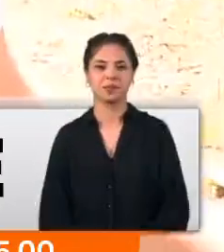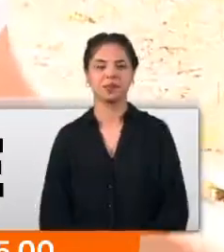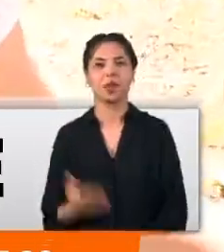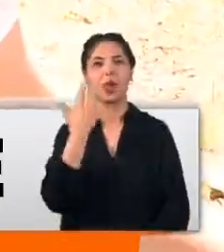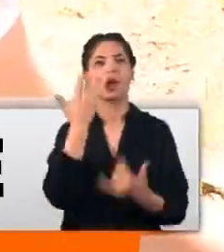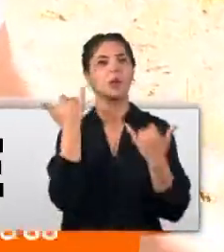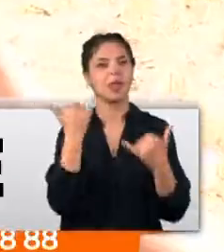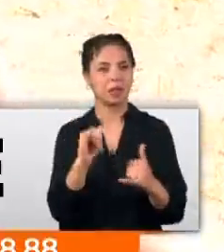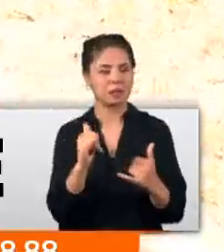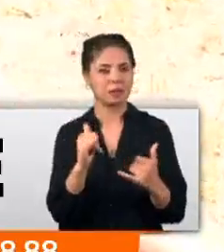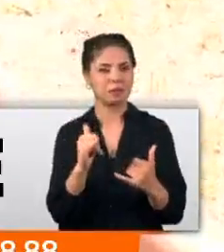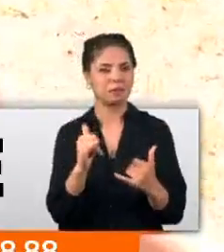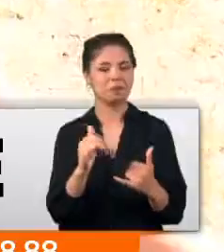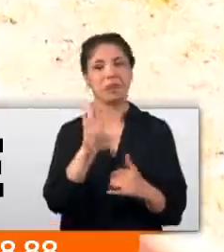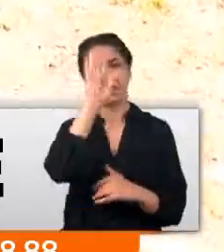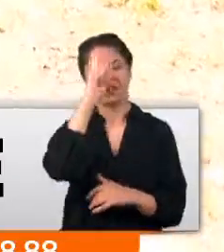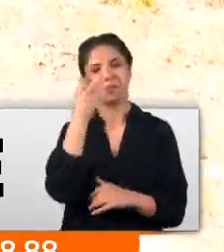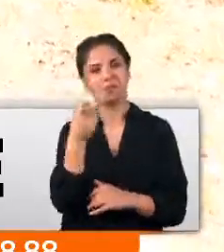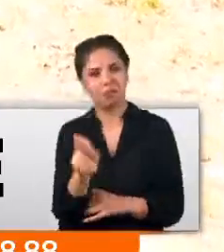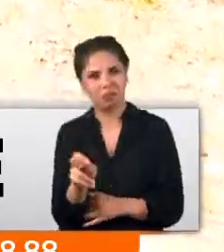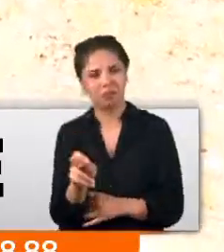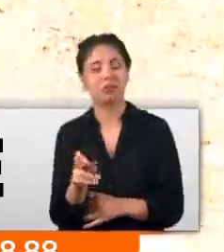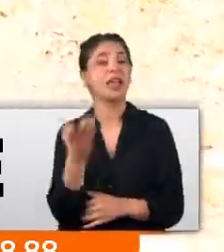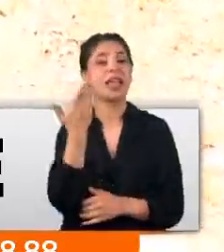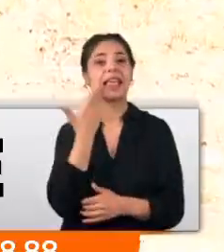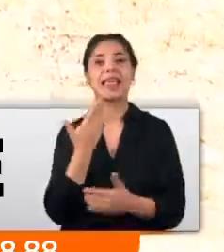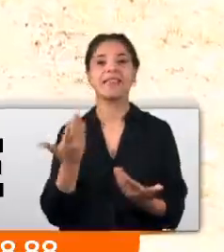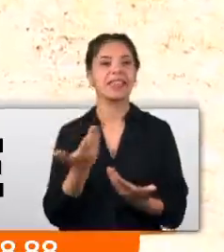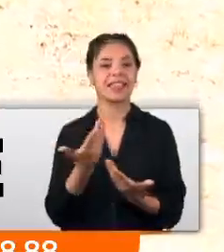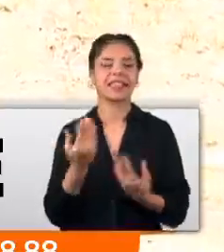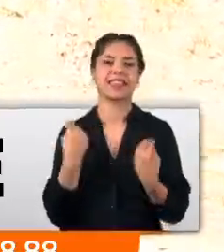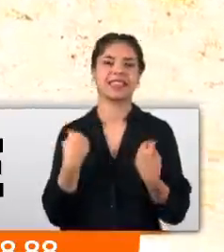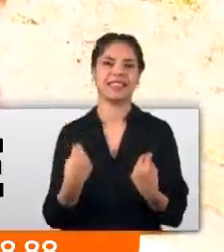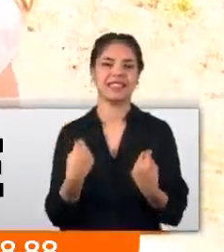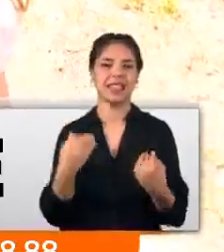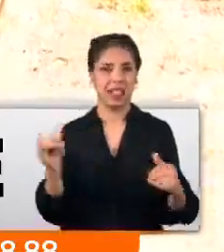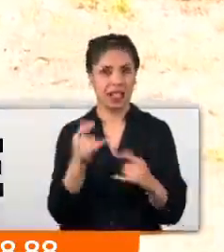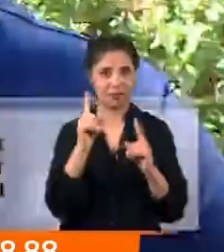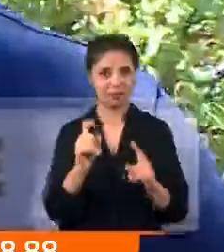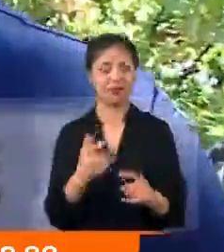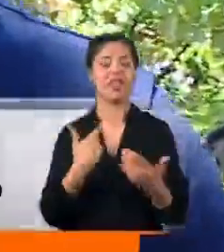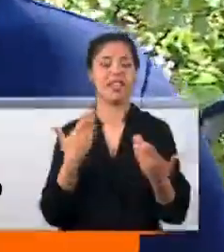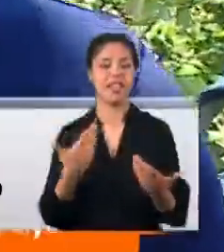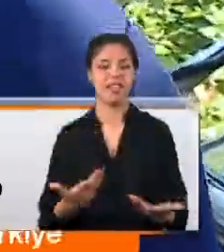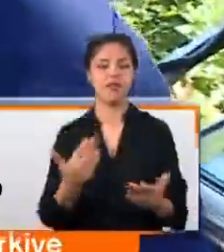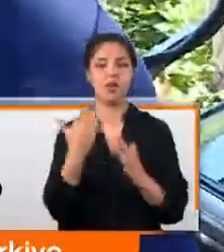Okullar tatil. İstanbul boş. Evet. Keyifler nasıl? İyi. Eğleniyor musun burada? Evet.